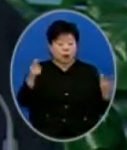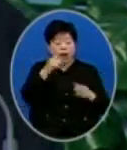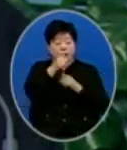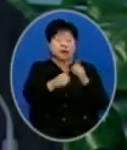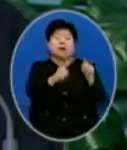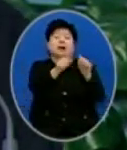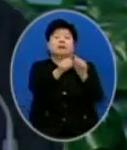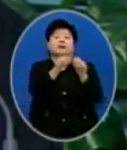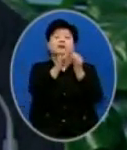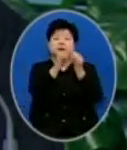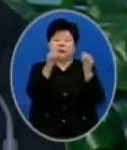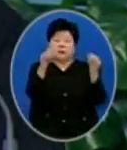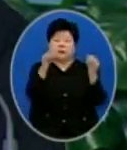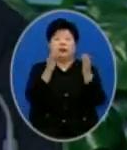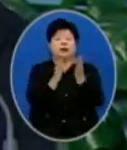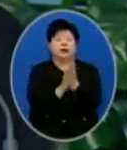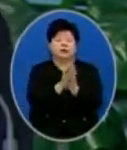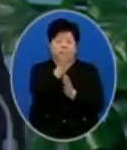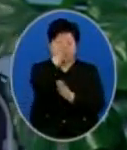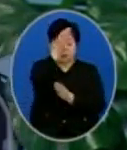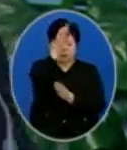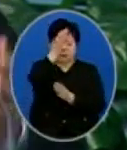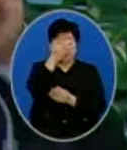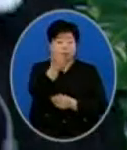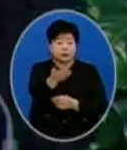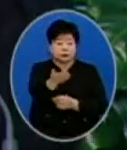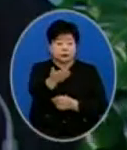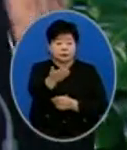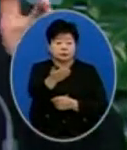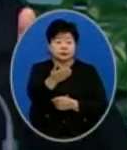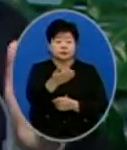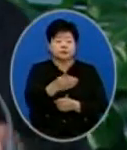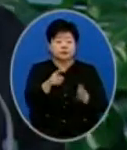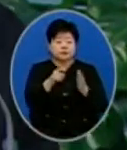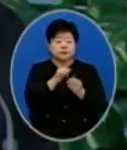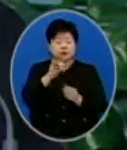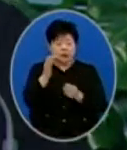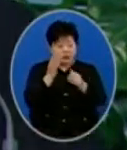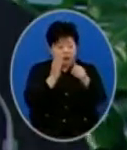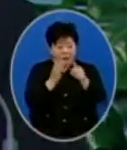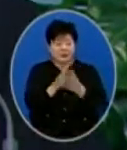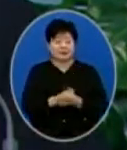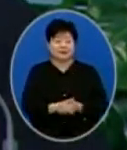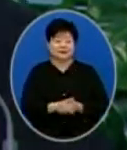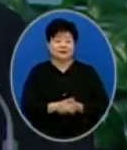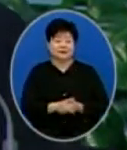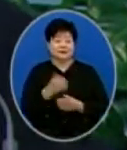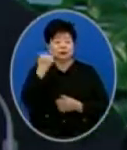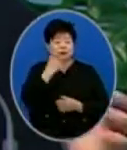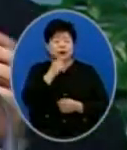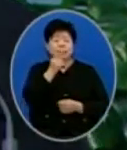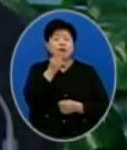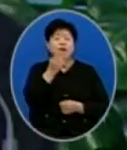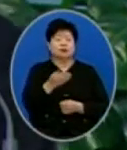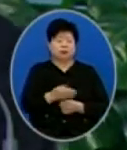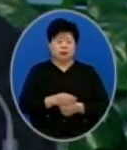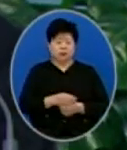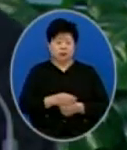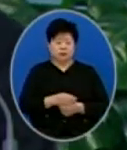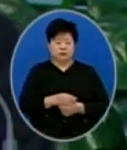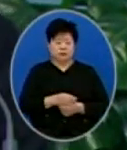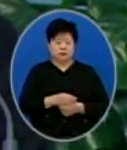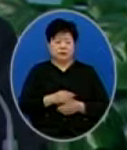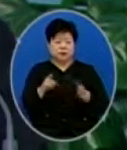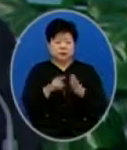하나님이 함께 하는 사람이다 할렐루야 여러분 그 아들 믿음의 사람들이 되기를 바랍니다 누가 뭐라 그래도